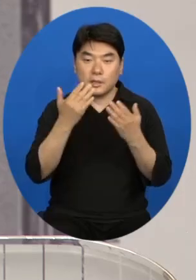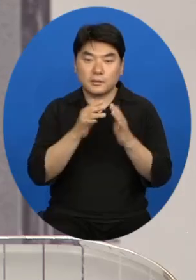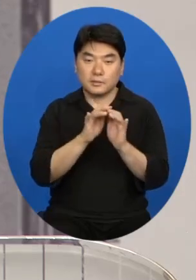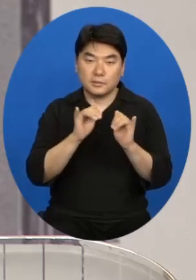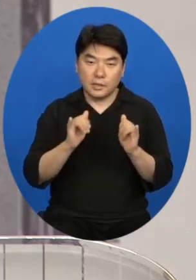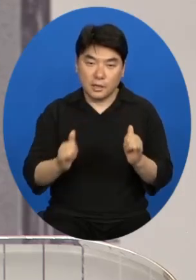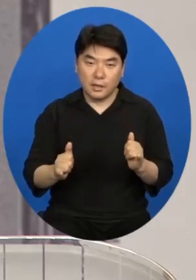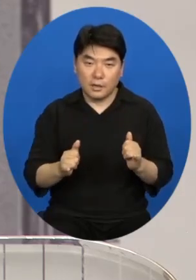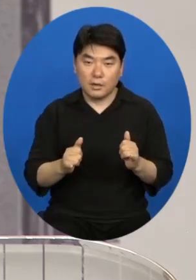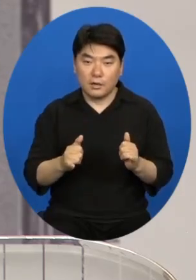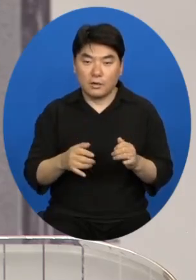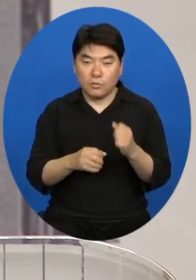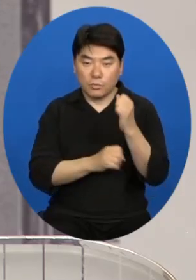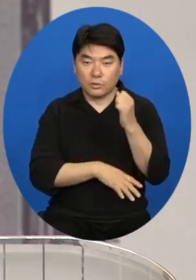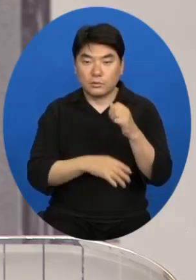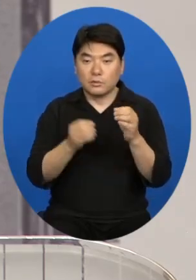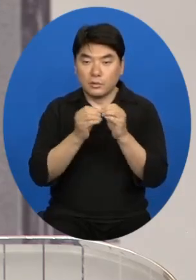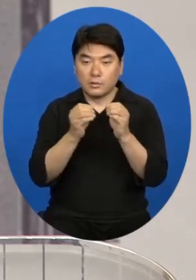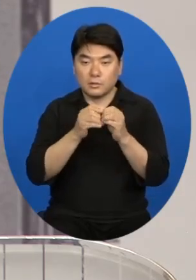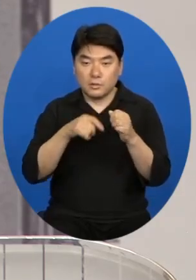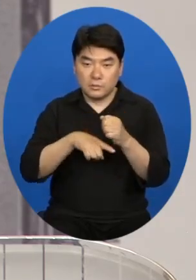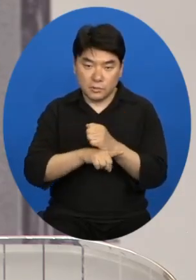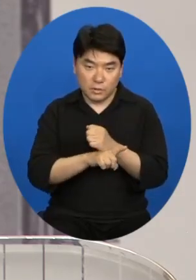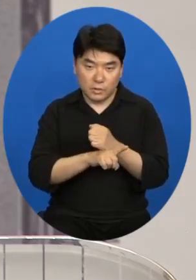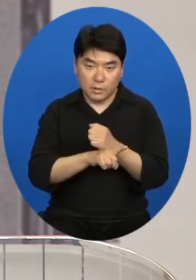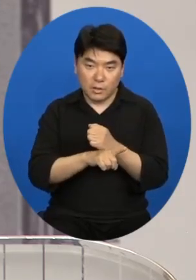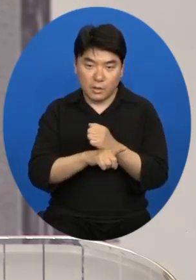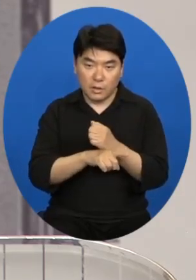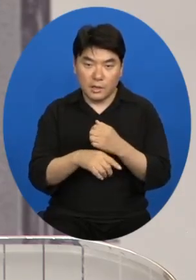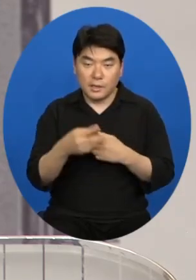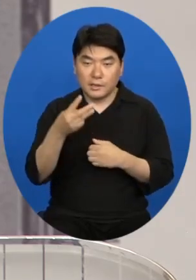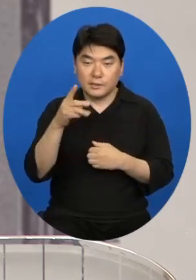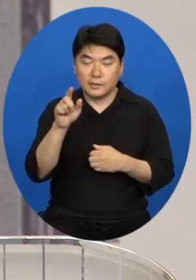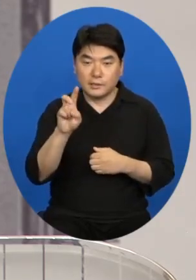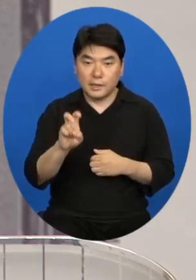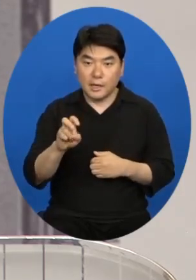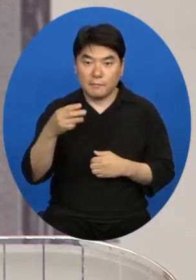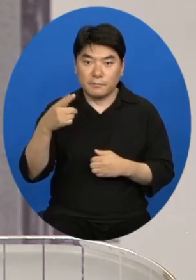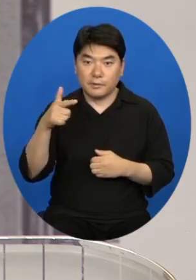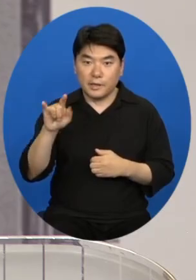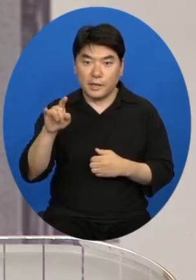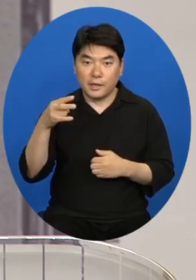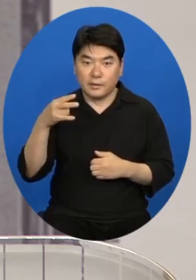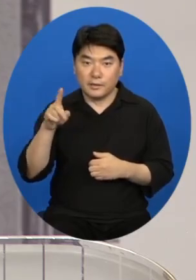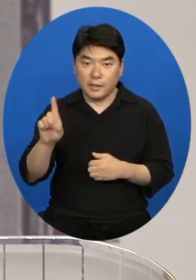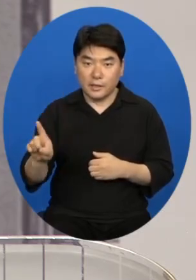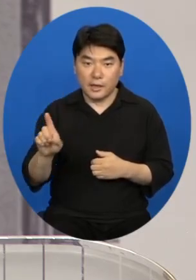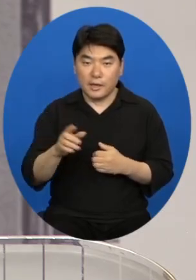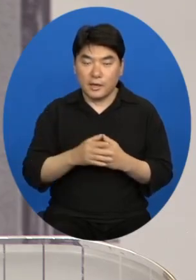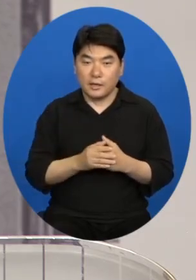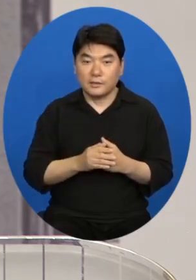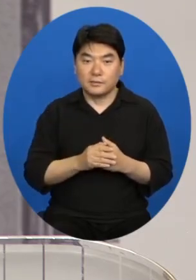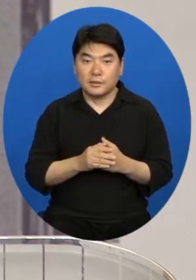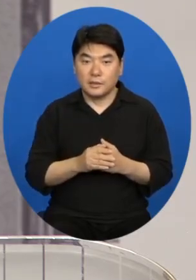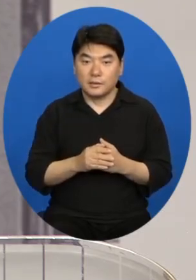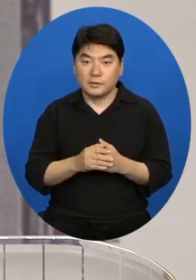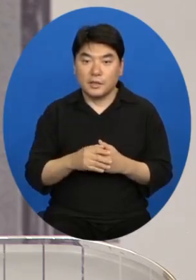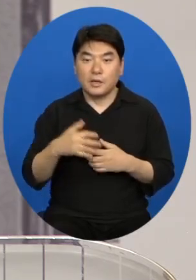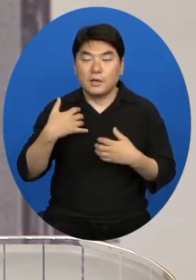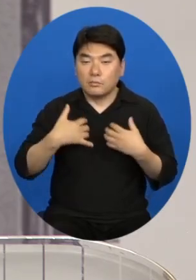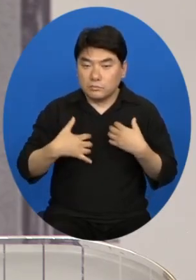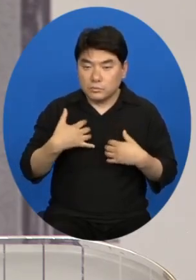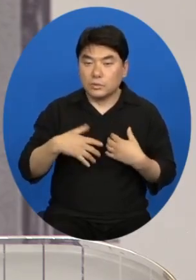쓰여진 원어의 동사에는 어떤 의미가 있냐면 탐내다라는 의미가 있어요. 십계명에 탐내지 말라, 그 동일한